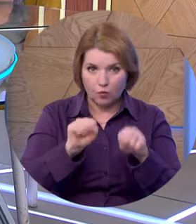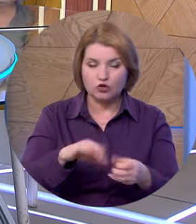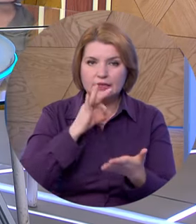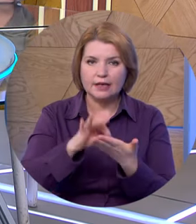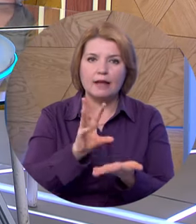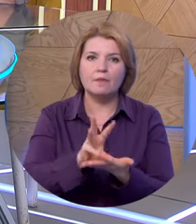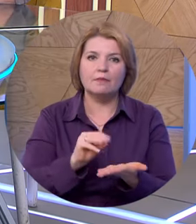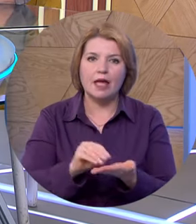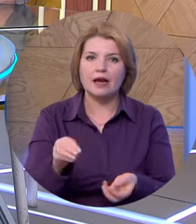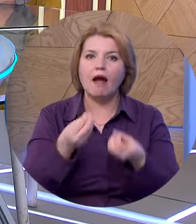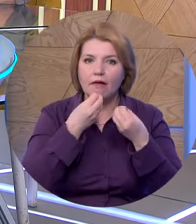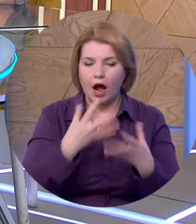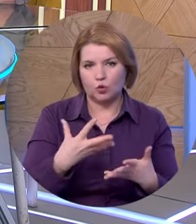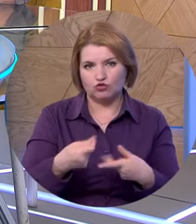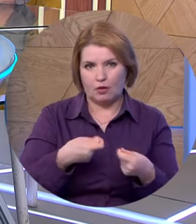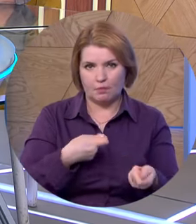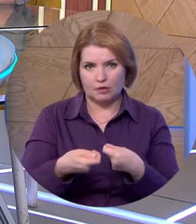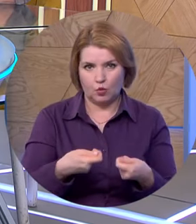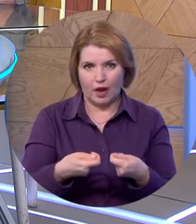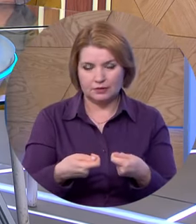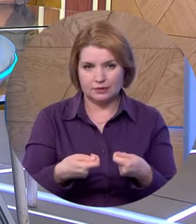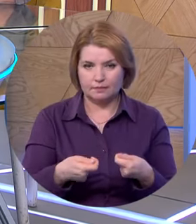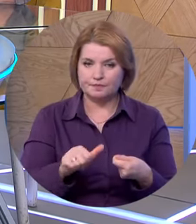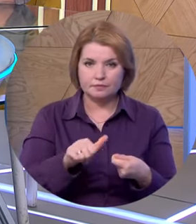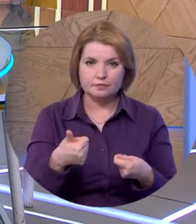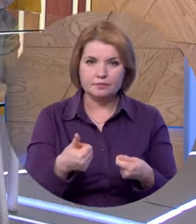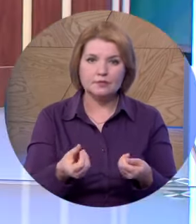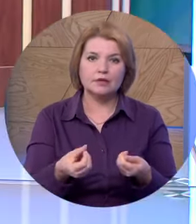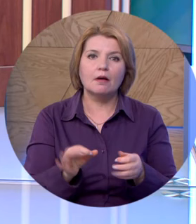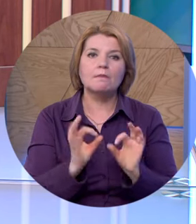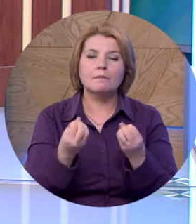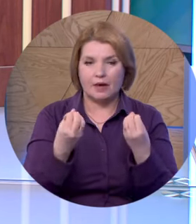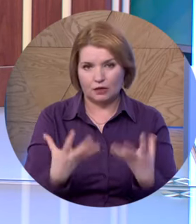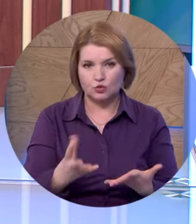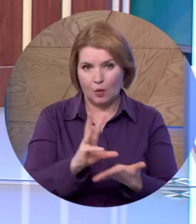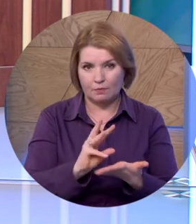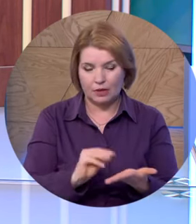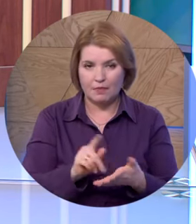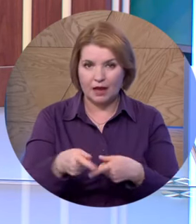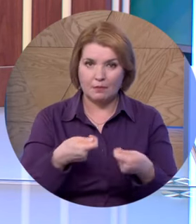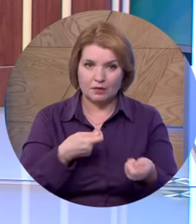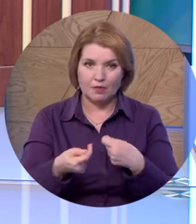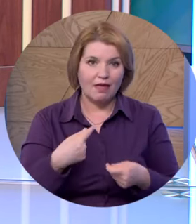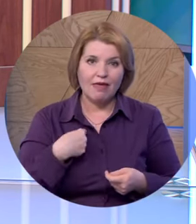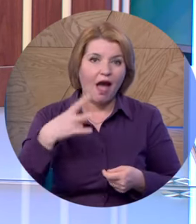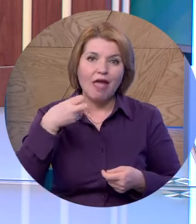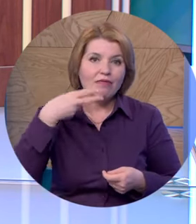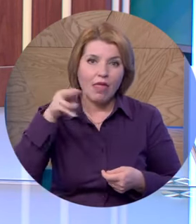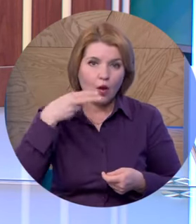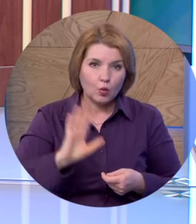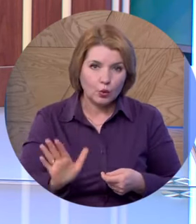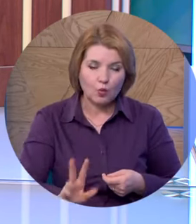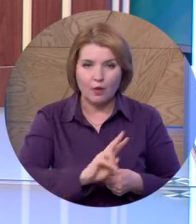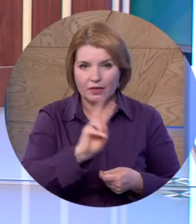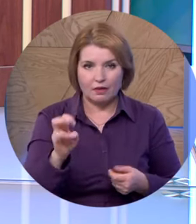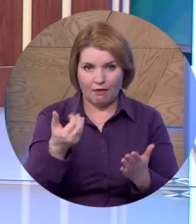хороших манипуляций? Ну, не знаю, самый хороший или, самый, вернее, простой пример манипуляции, я не курю и никому не советую. Но если вы